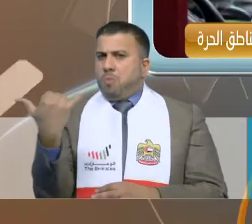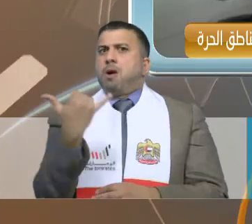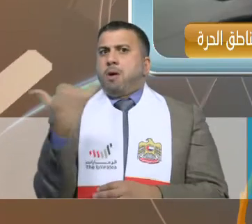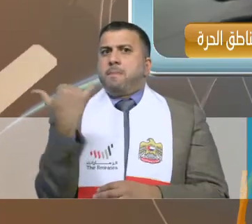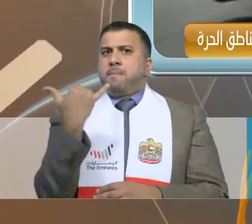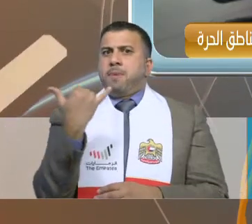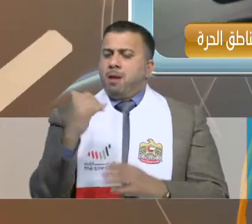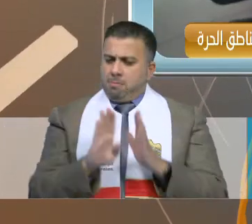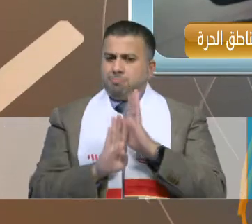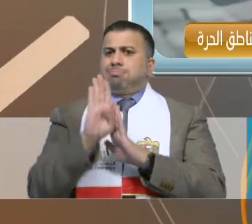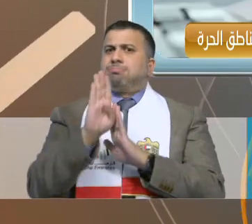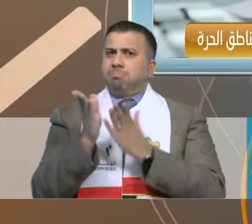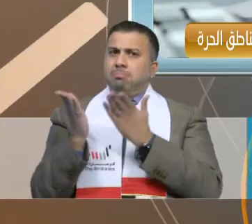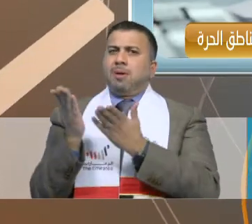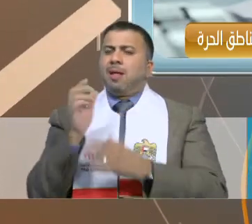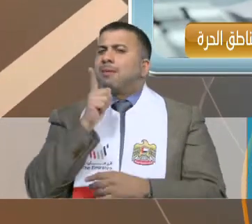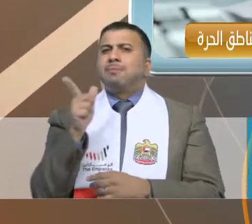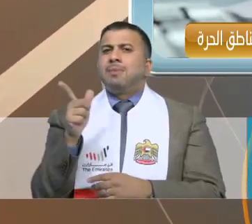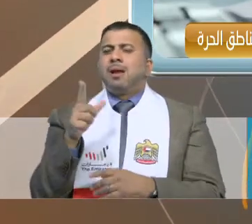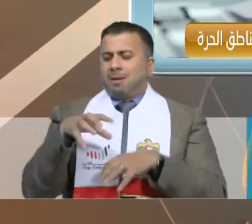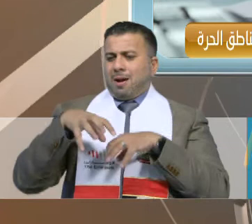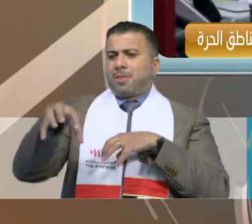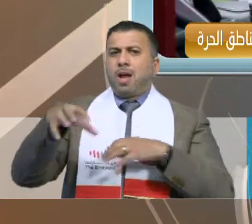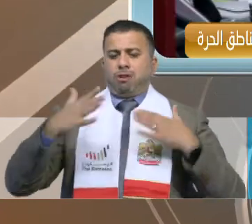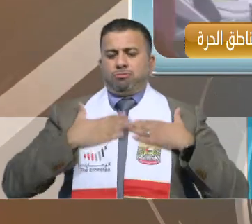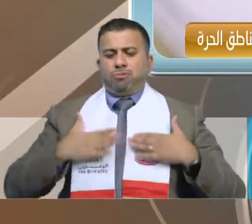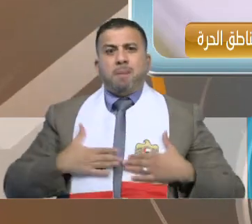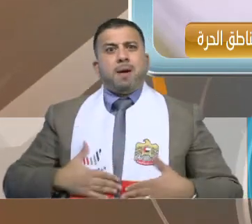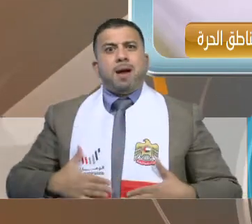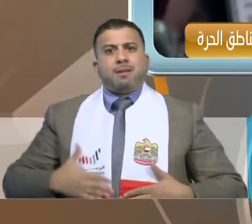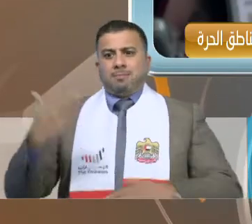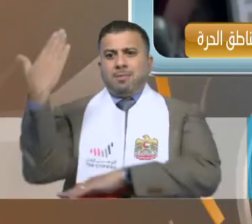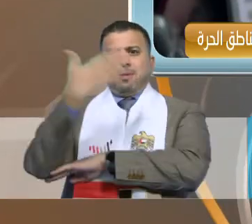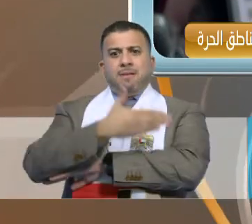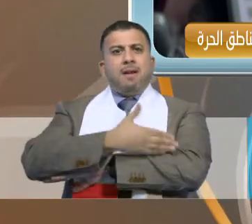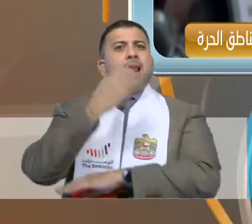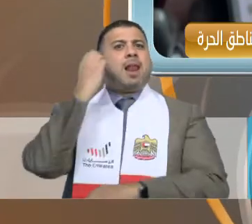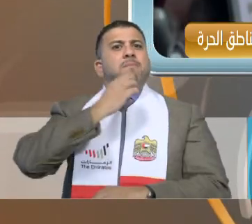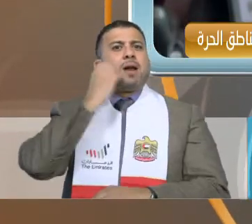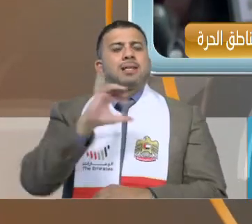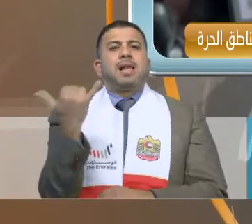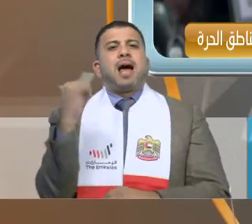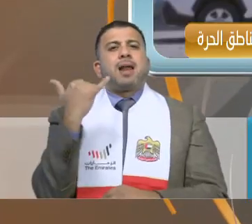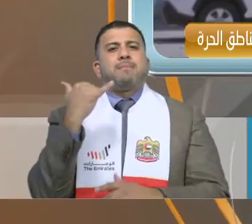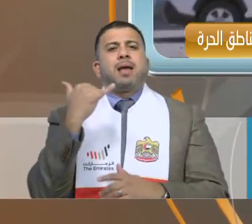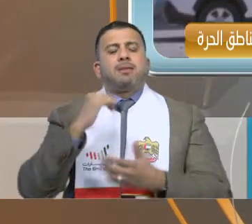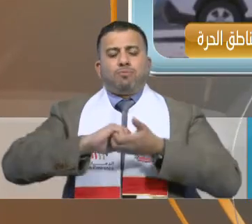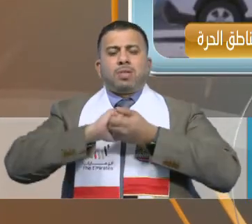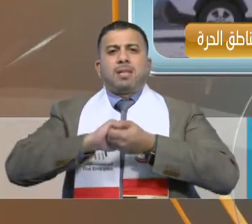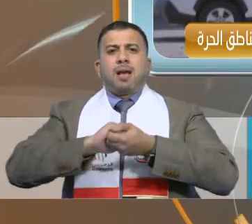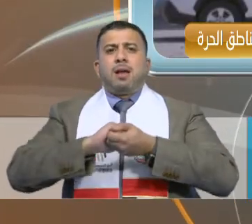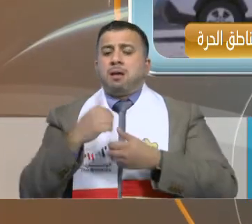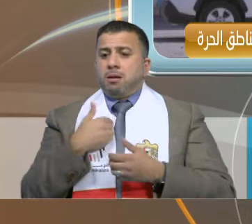الهامين البارزين لقطاع الجمارك في دولة الإمارات العربية المتحدة عموما، ونحن